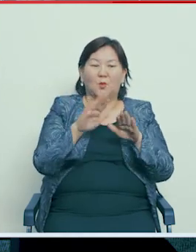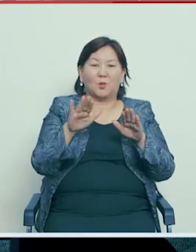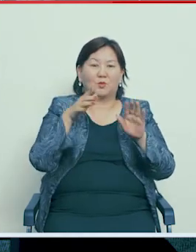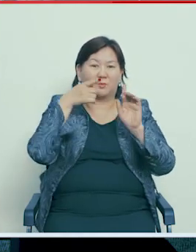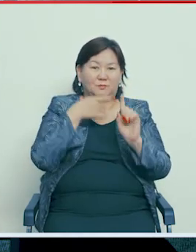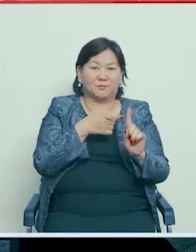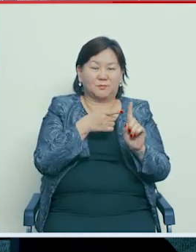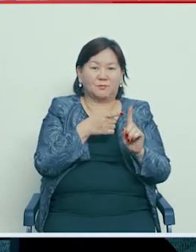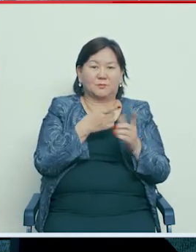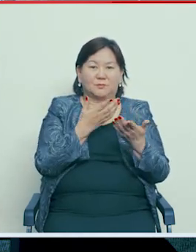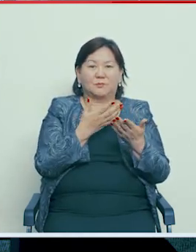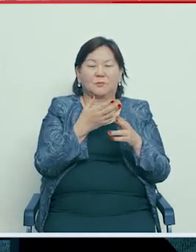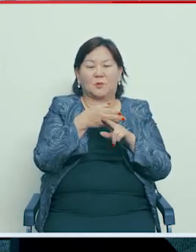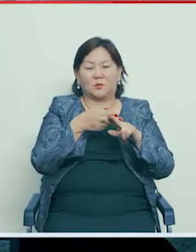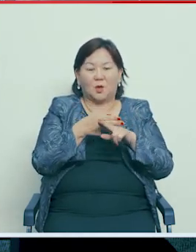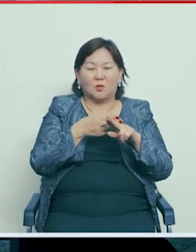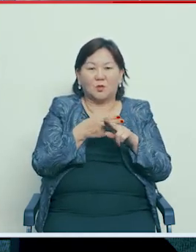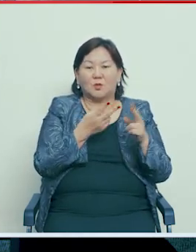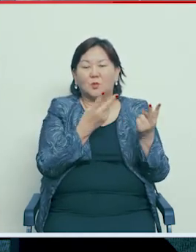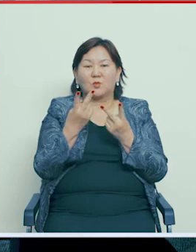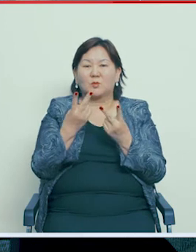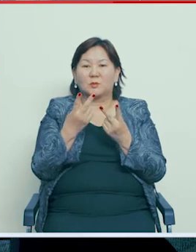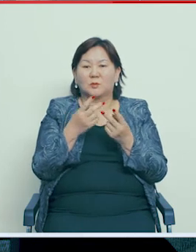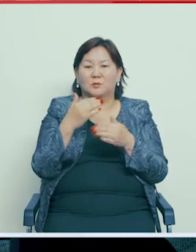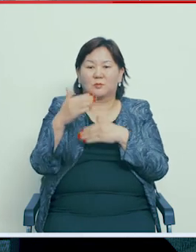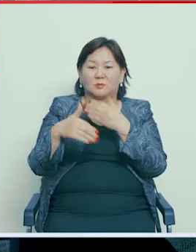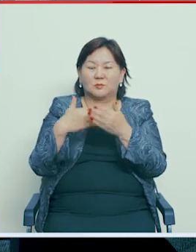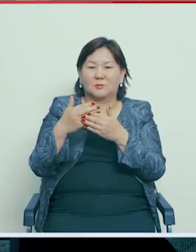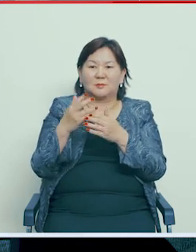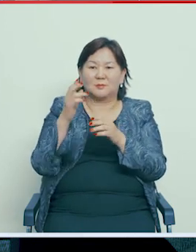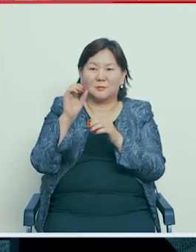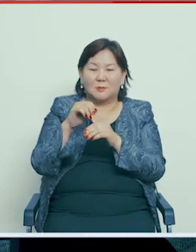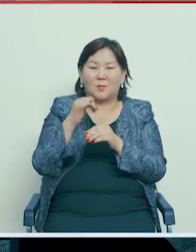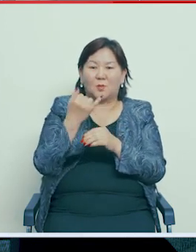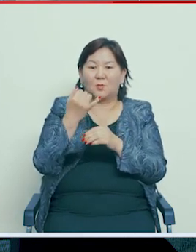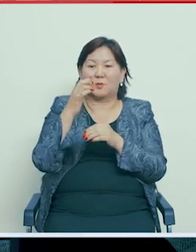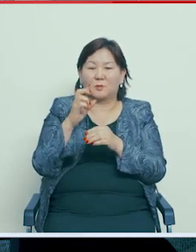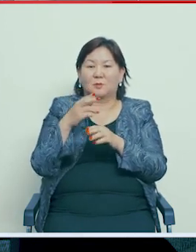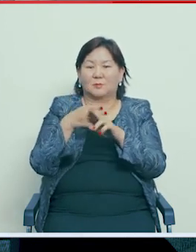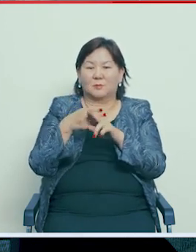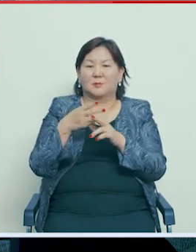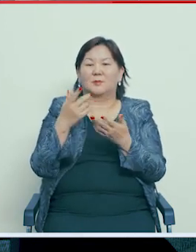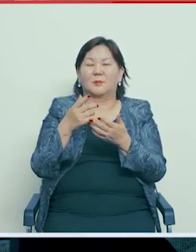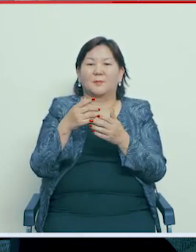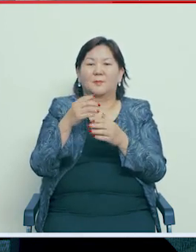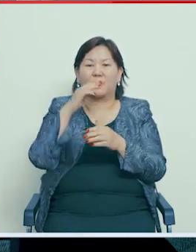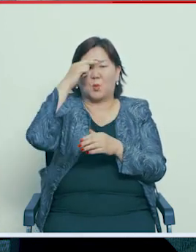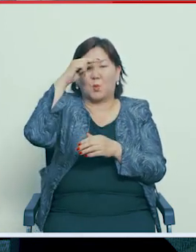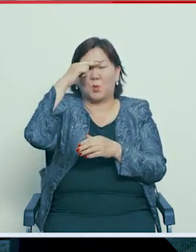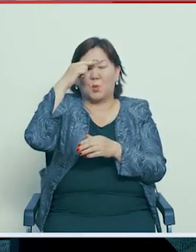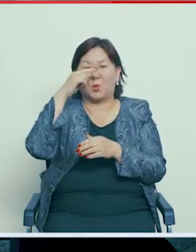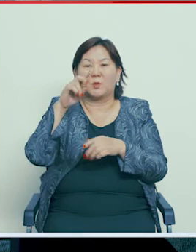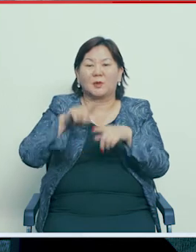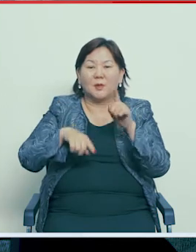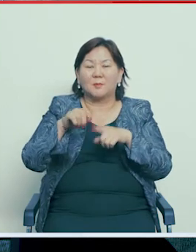тэр толооноор одоо үйлчлэгээ хийхэд одоо хүүхдүүдтэй тийм дадал суулгах нэг улаан толоо өгөхөд миний хүү энэ хүнд одоо ямар